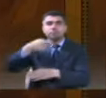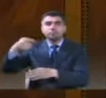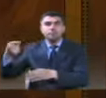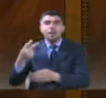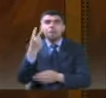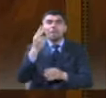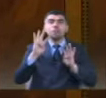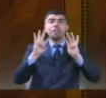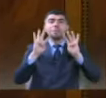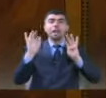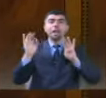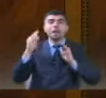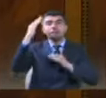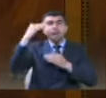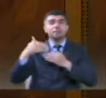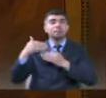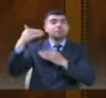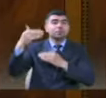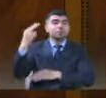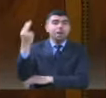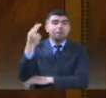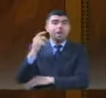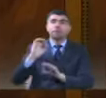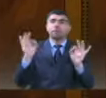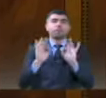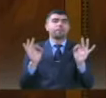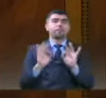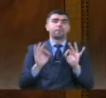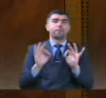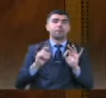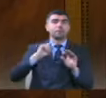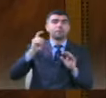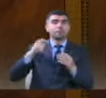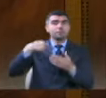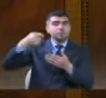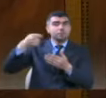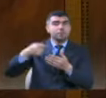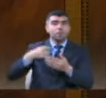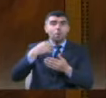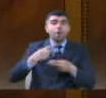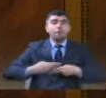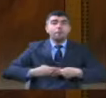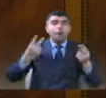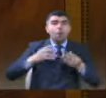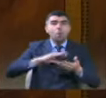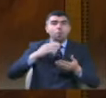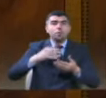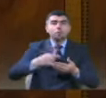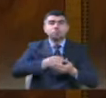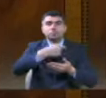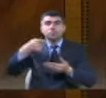280 طالب راهم كيحتجوا أمام العمالة لأن السيد الوزير وعدهم تعميم منحة، مجرد